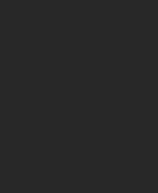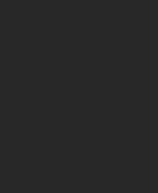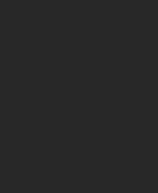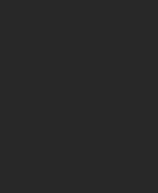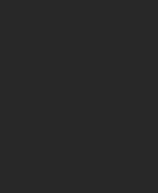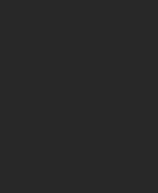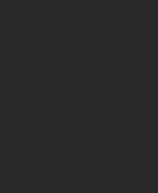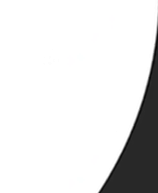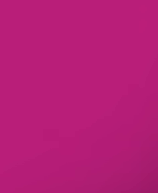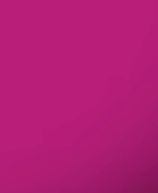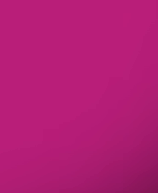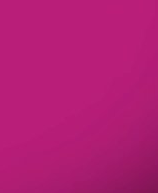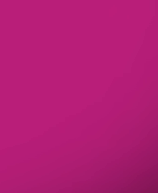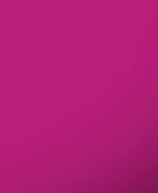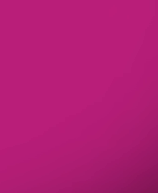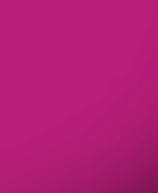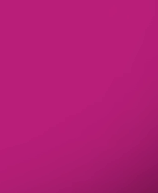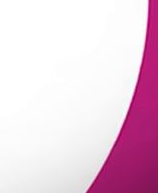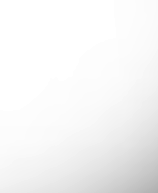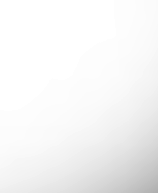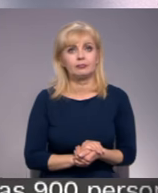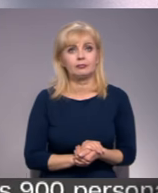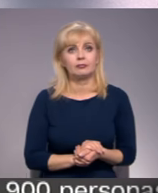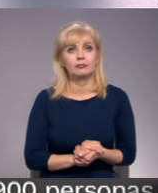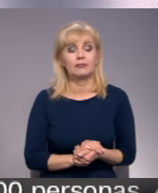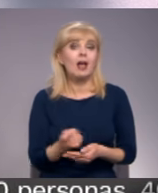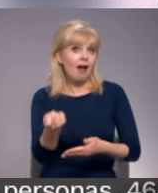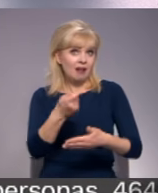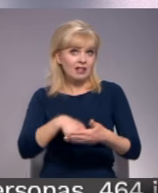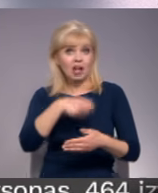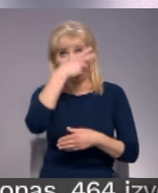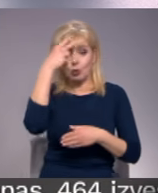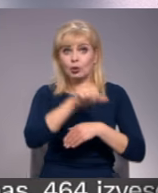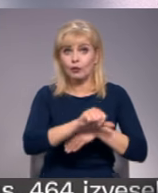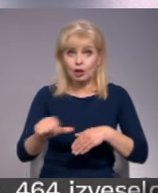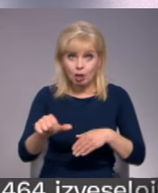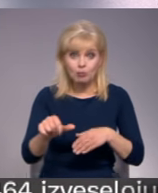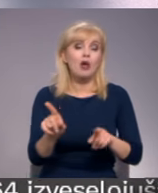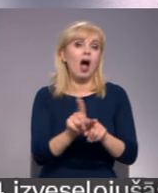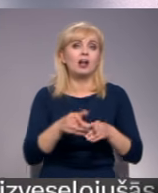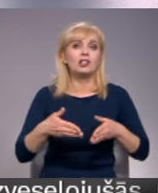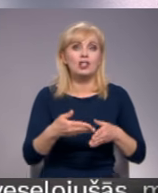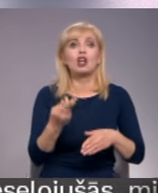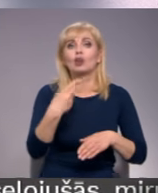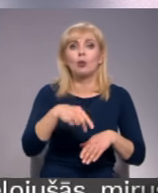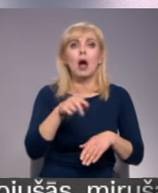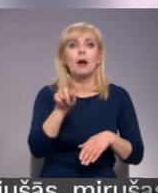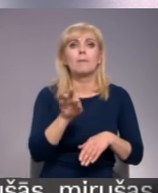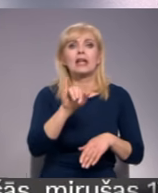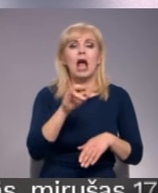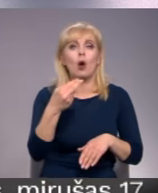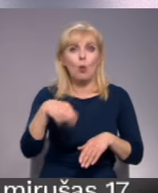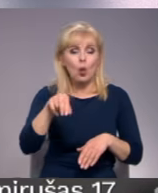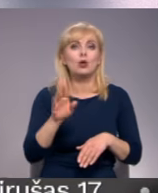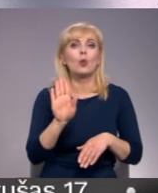Re, viss ēters ir te! Slēgtā Lietuvas robeža un līdz ar to ceļš no Priekulas uz